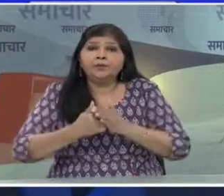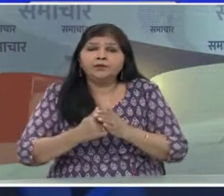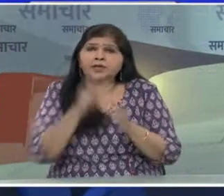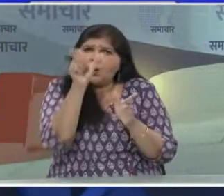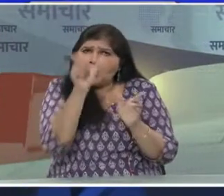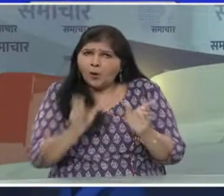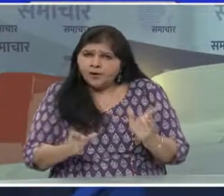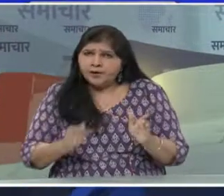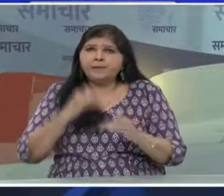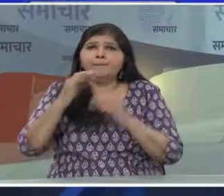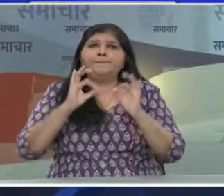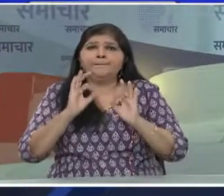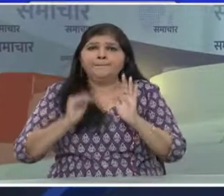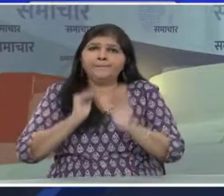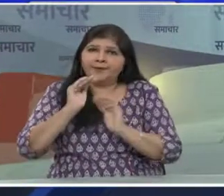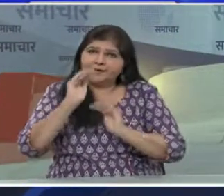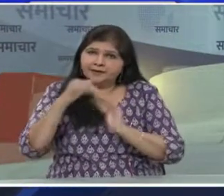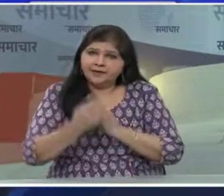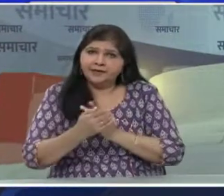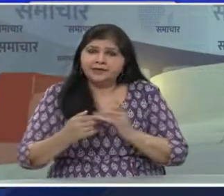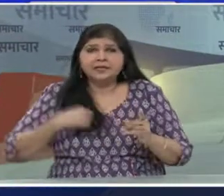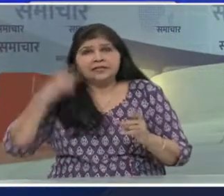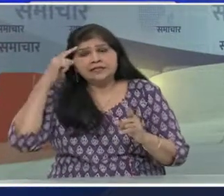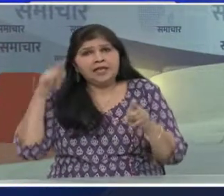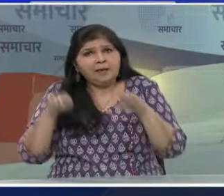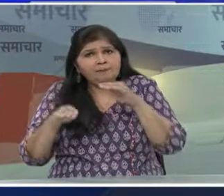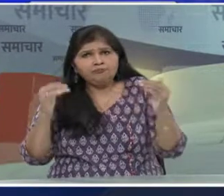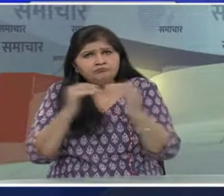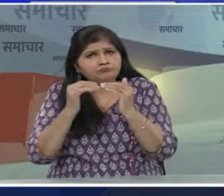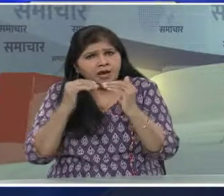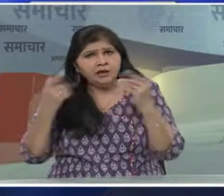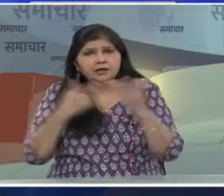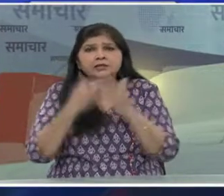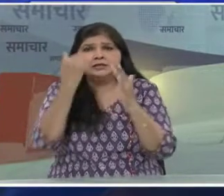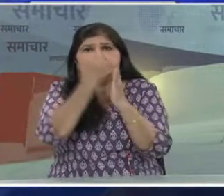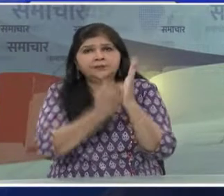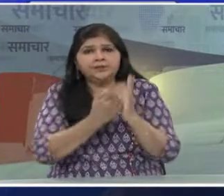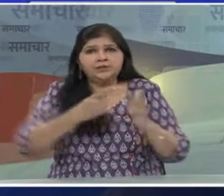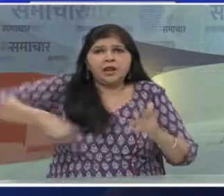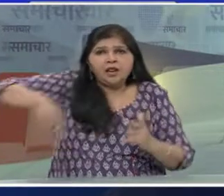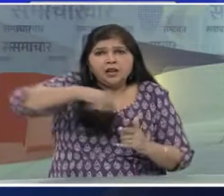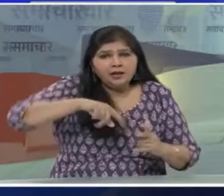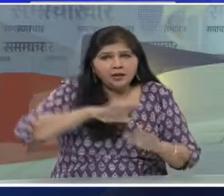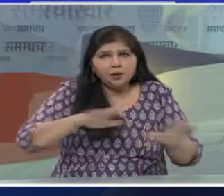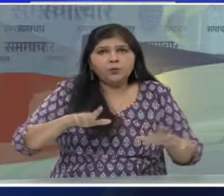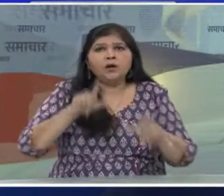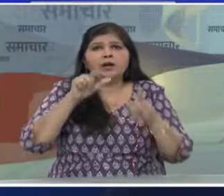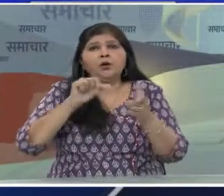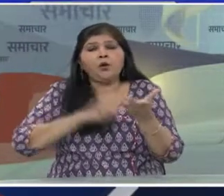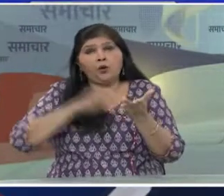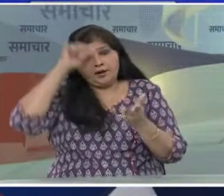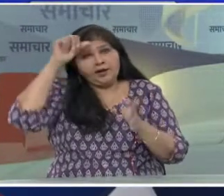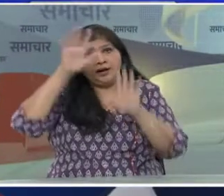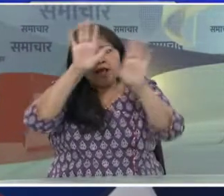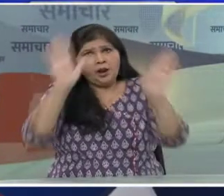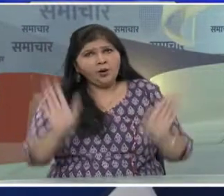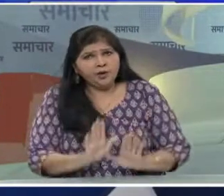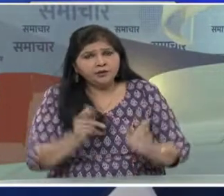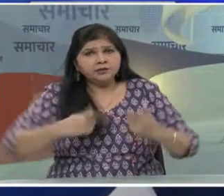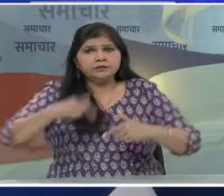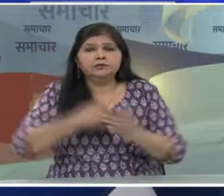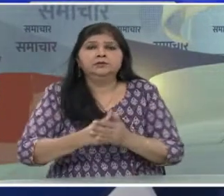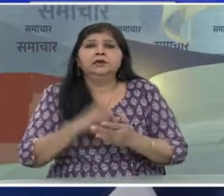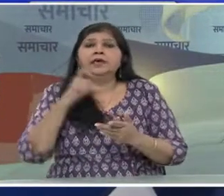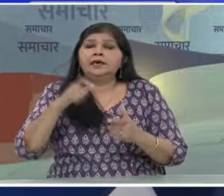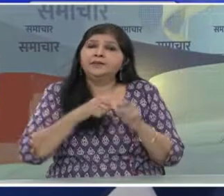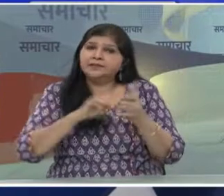पर द एस्पिरेशन एट द नेशनल एंड एट द लोकल लेवल। कैपेसिटी बिल्डिंग कमीशन के